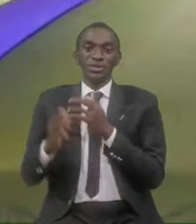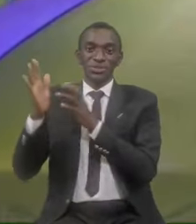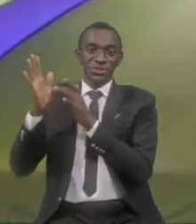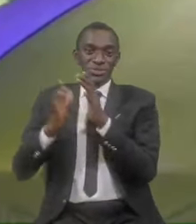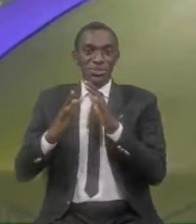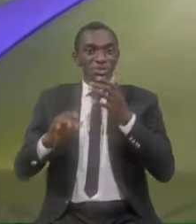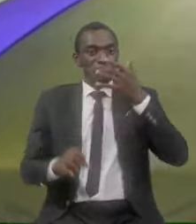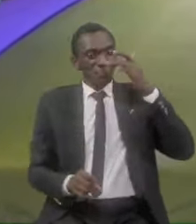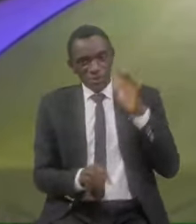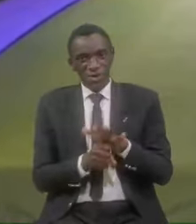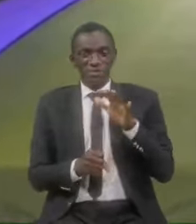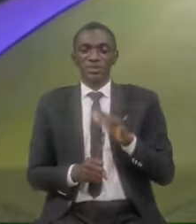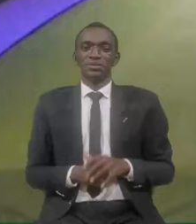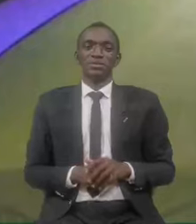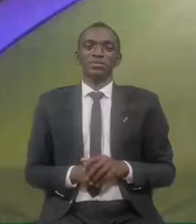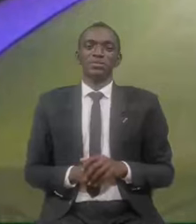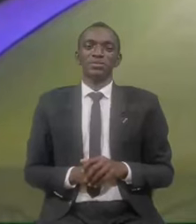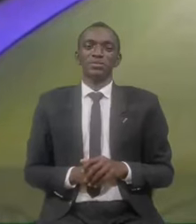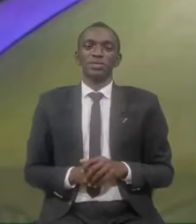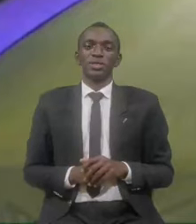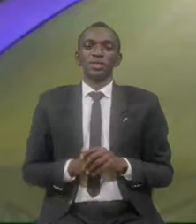Il a fait une promesse.